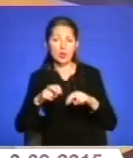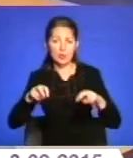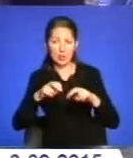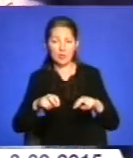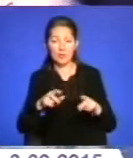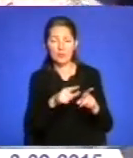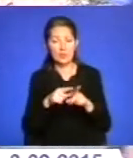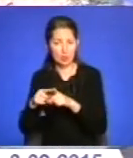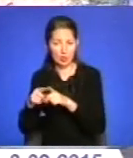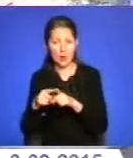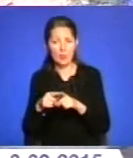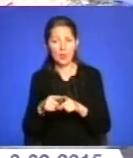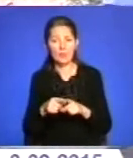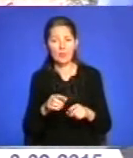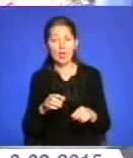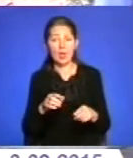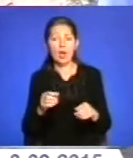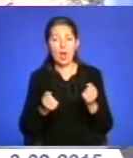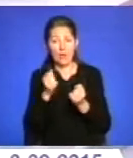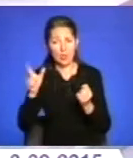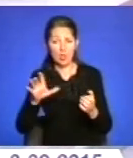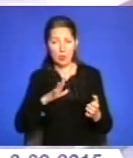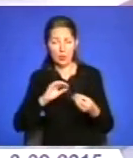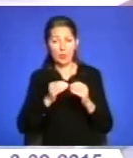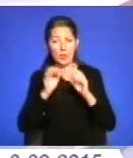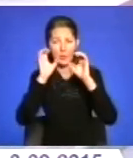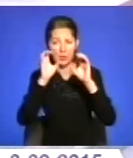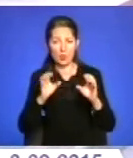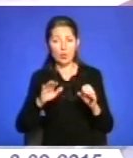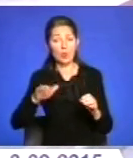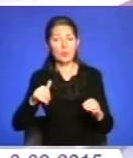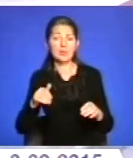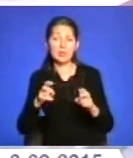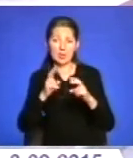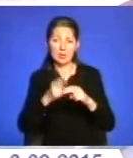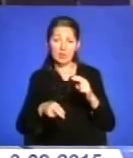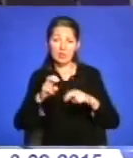водій мав проблеми із законом. Після завершення розслідування міру покарання йому визначить суд.